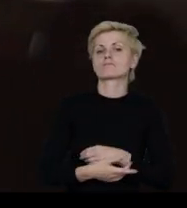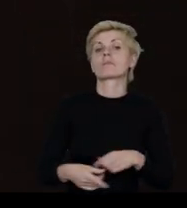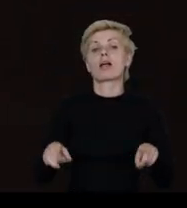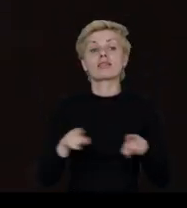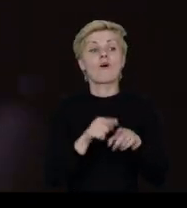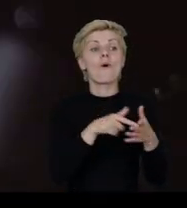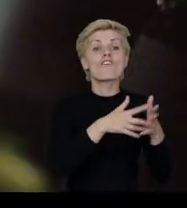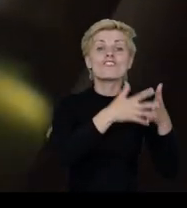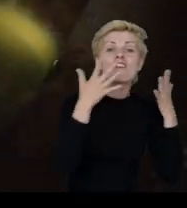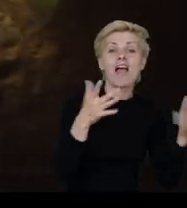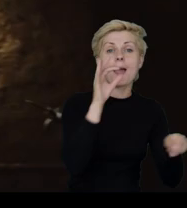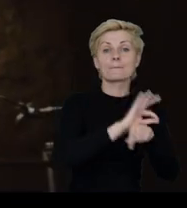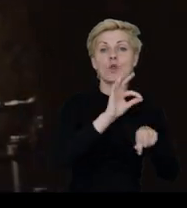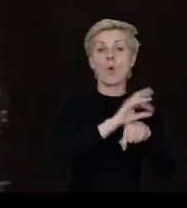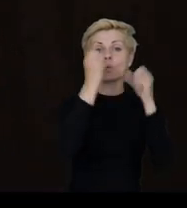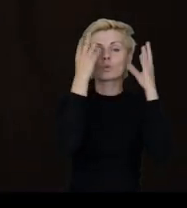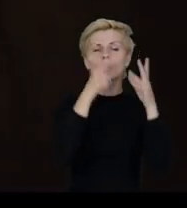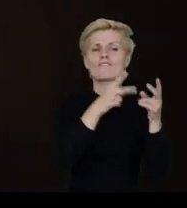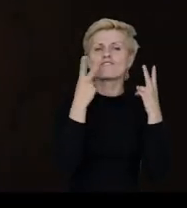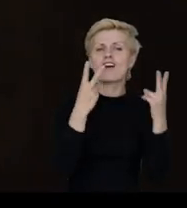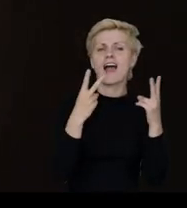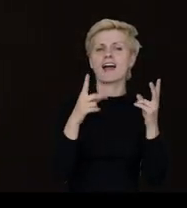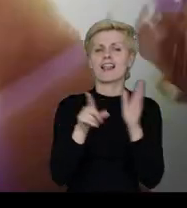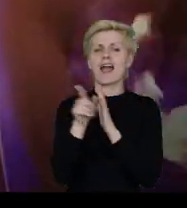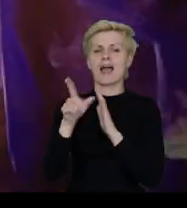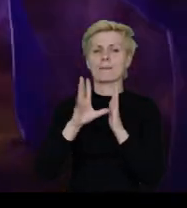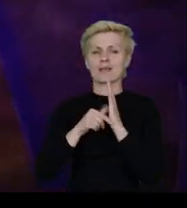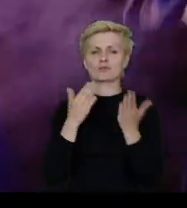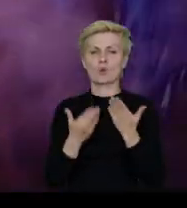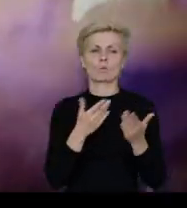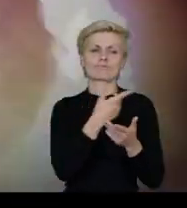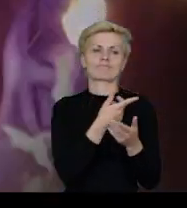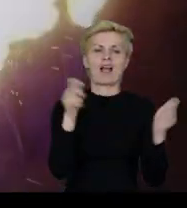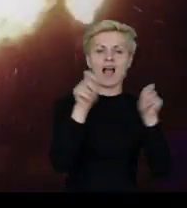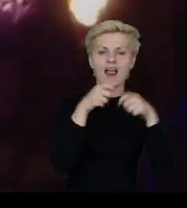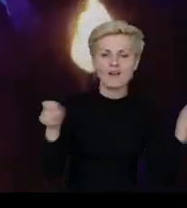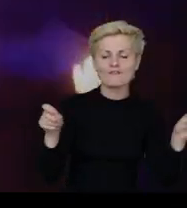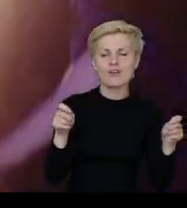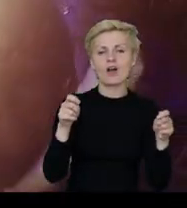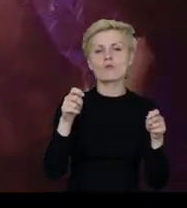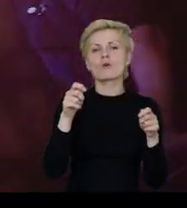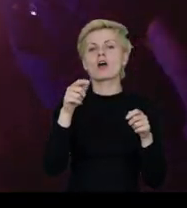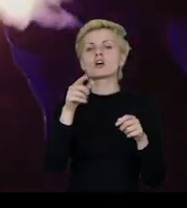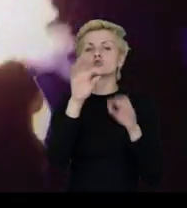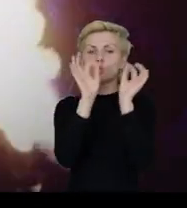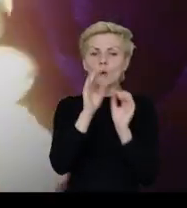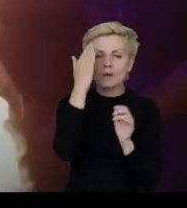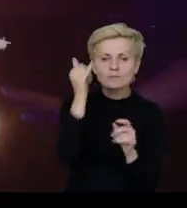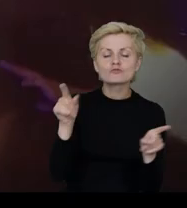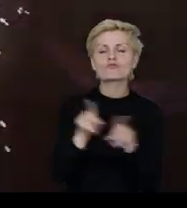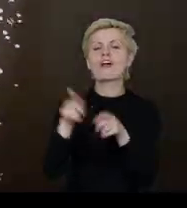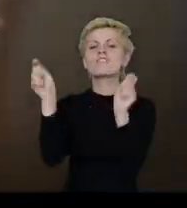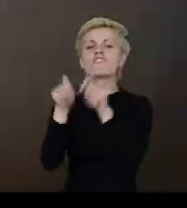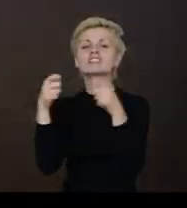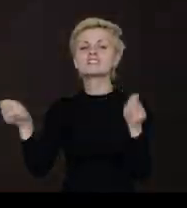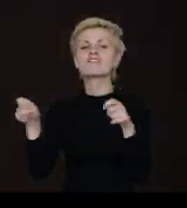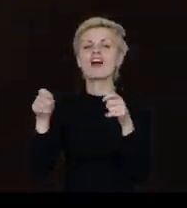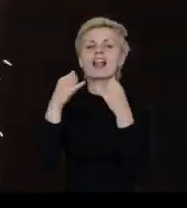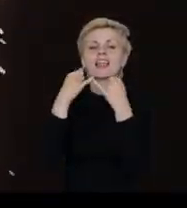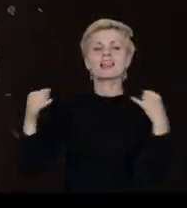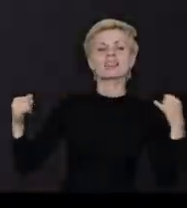zarówno te największe projekty kulturalne, te flagowe dla miasta Lublin, Karnawał Sztuk Mistrzów czy Festiwal Inne Brzmienia,